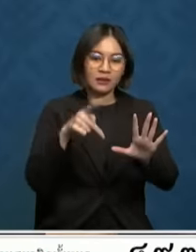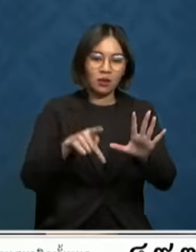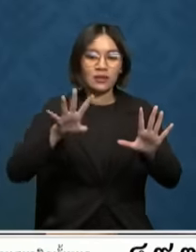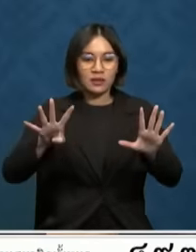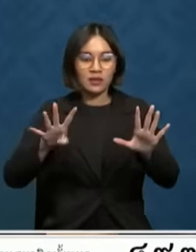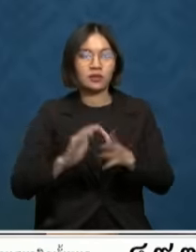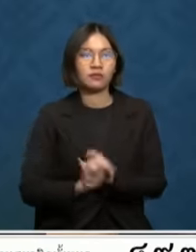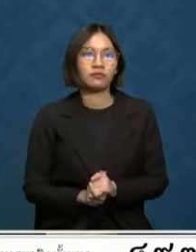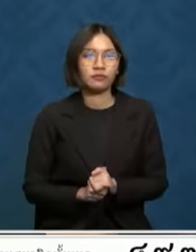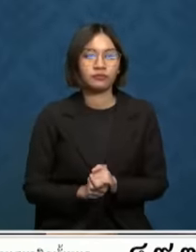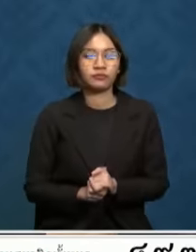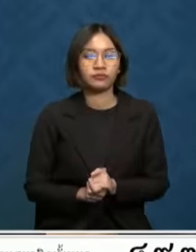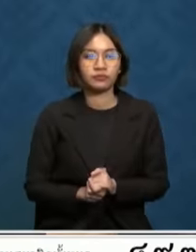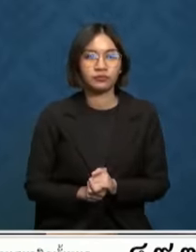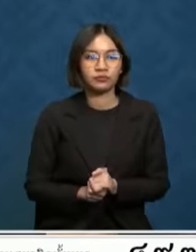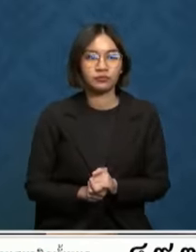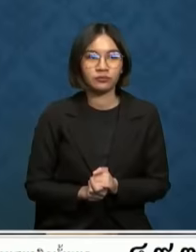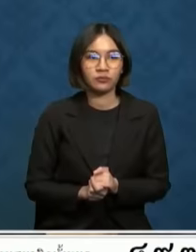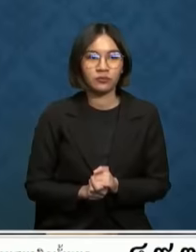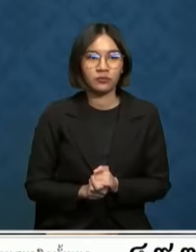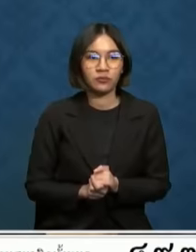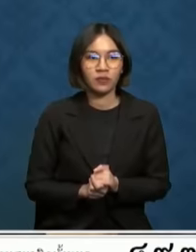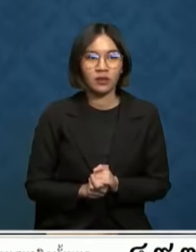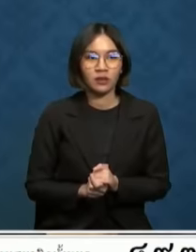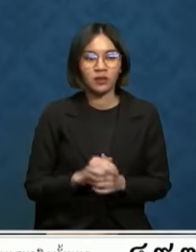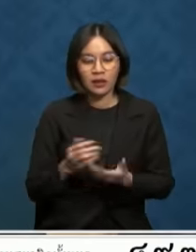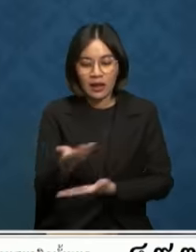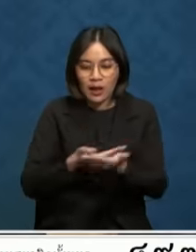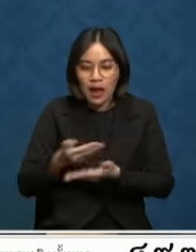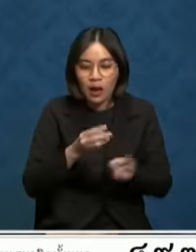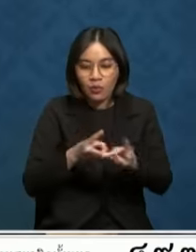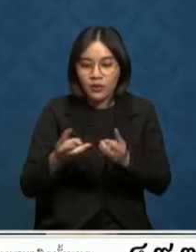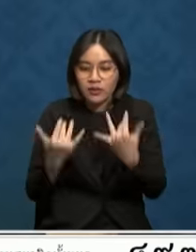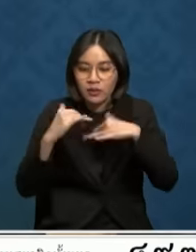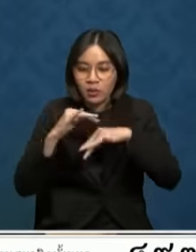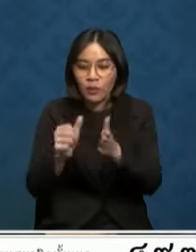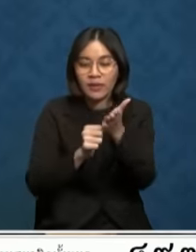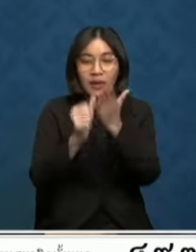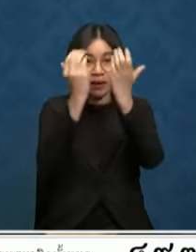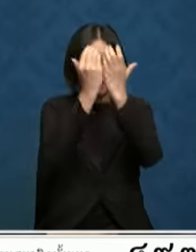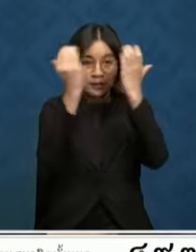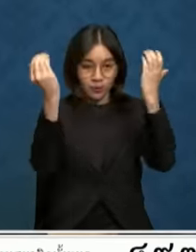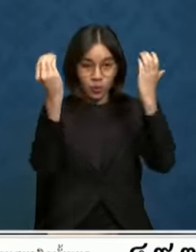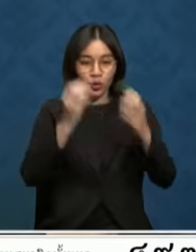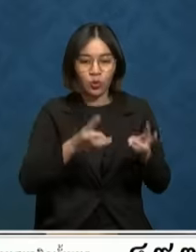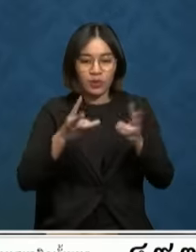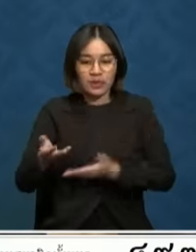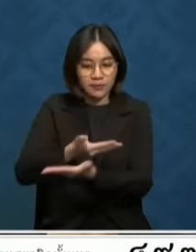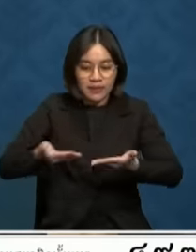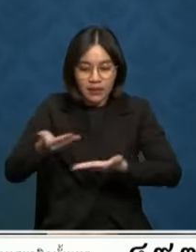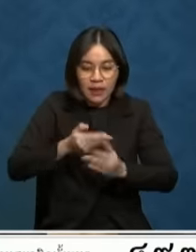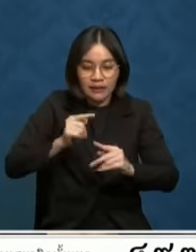ครับอันนี้จะต้องหาทางร่วมกันแก้รัฐธรรมนูญและแก้วิธีพิจารณา